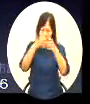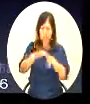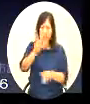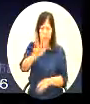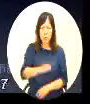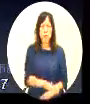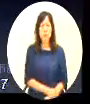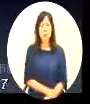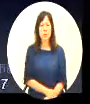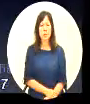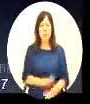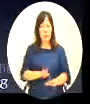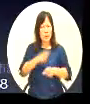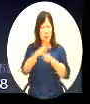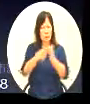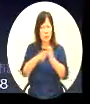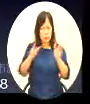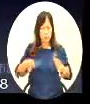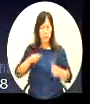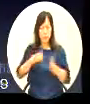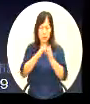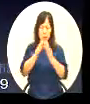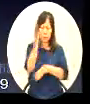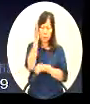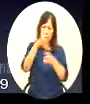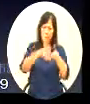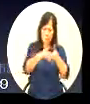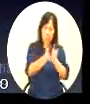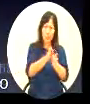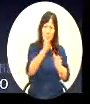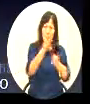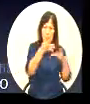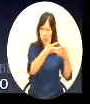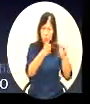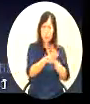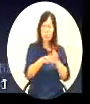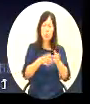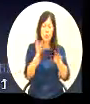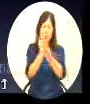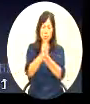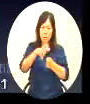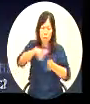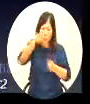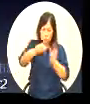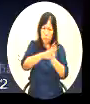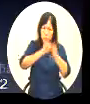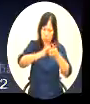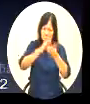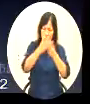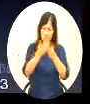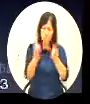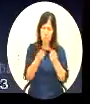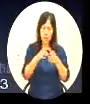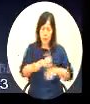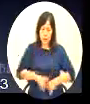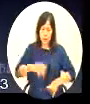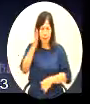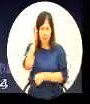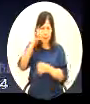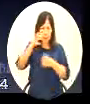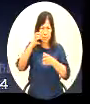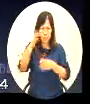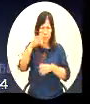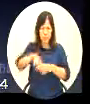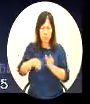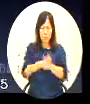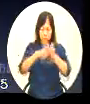年在我的社政部门咨询的时候，我也要求我们的局长一定率先要在我们民政局里面来设置我们的